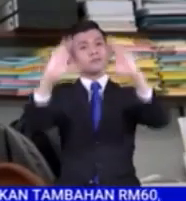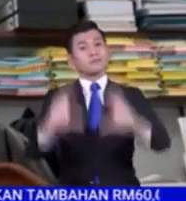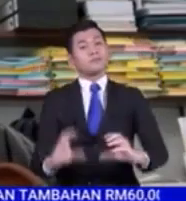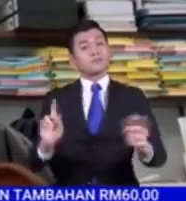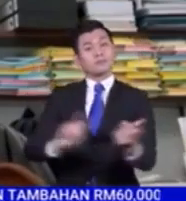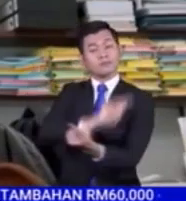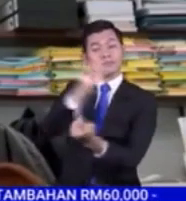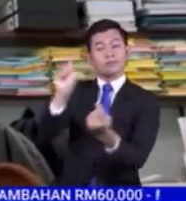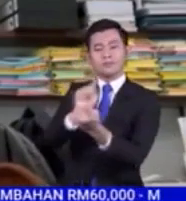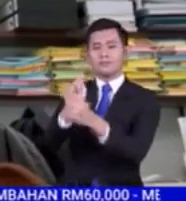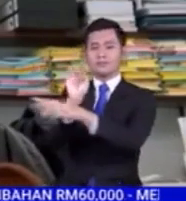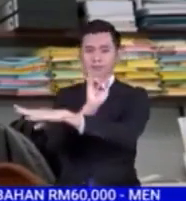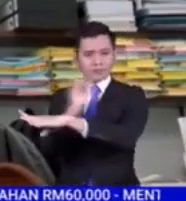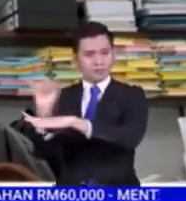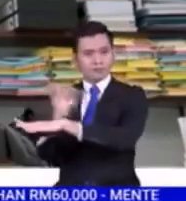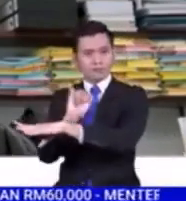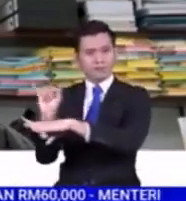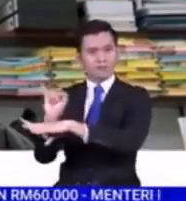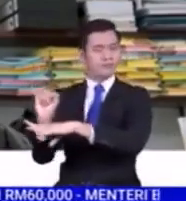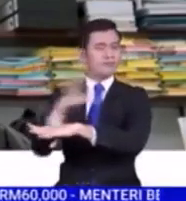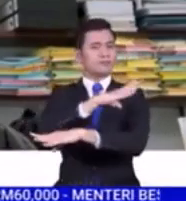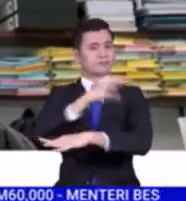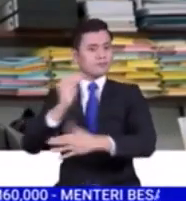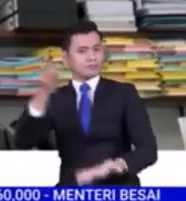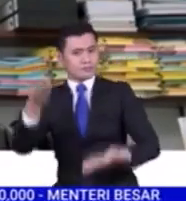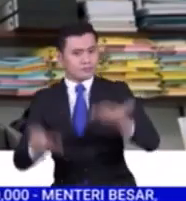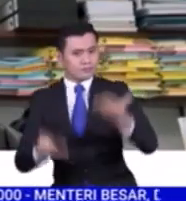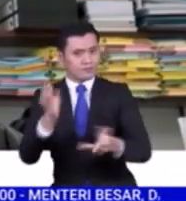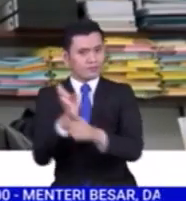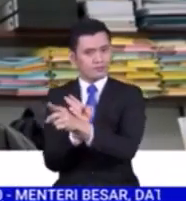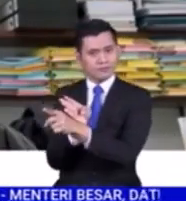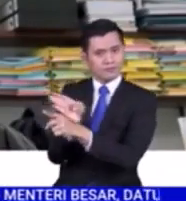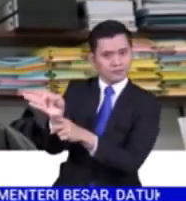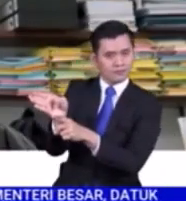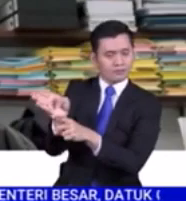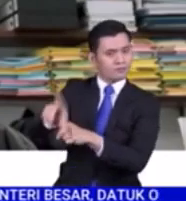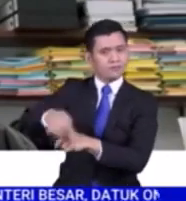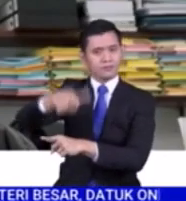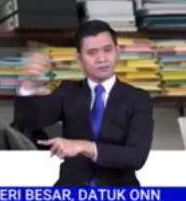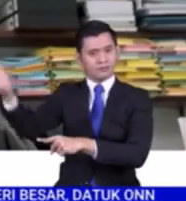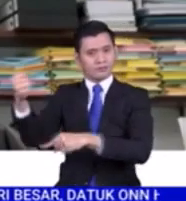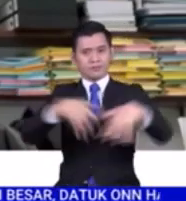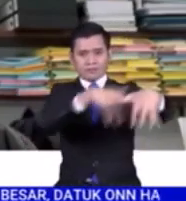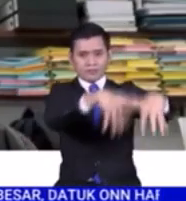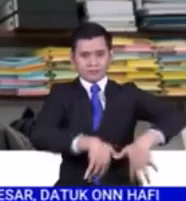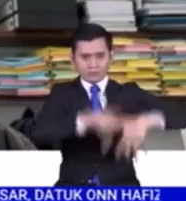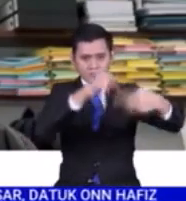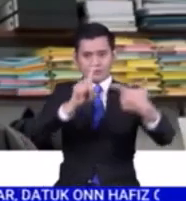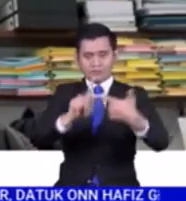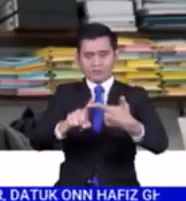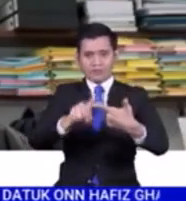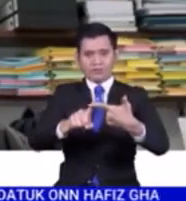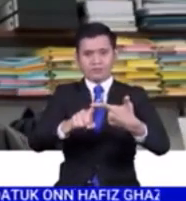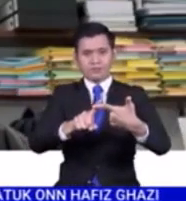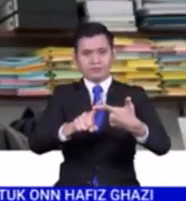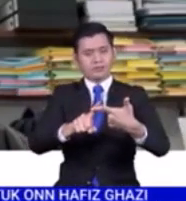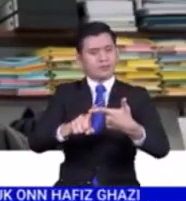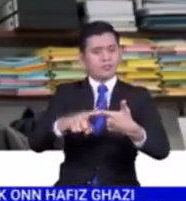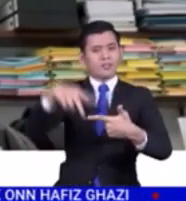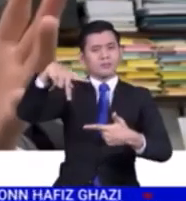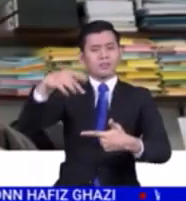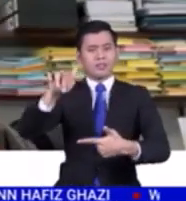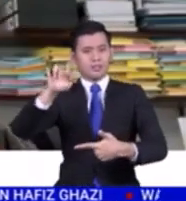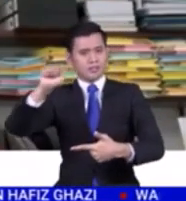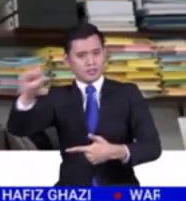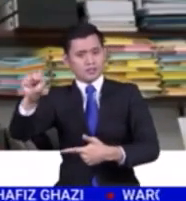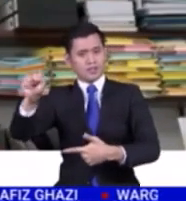spesifik industri dan juga mungkin sektor selain sektor pertanian, industri pemain-pemain PMKS kita